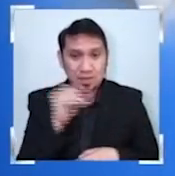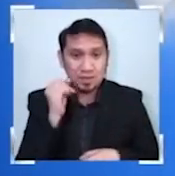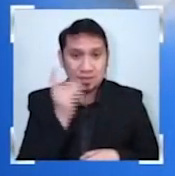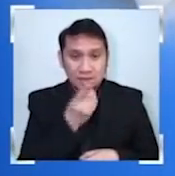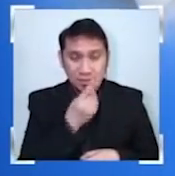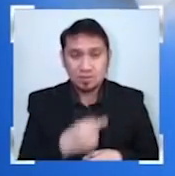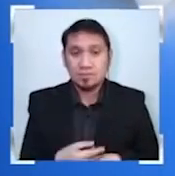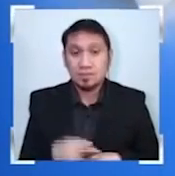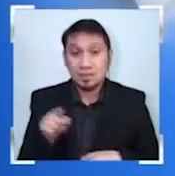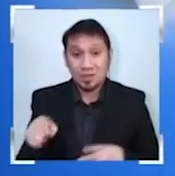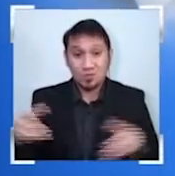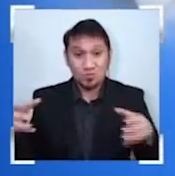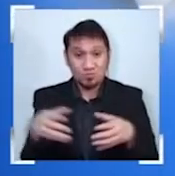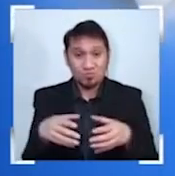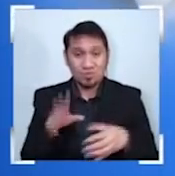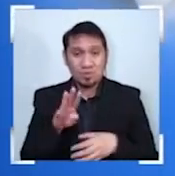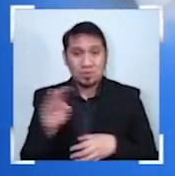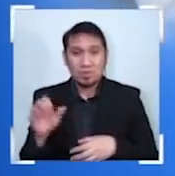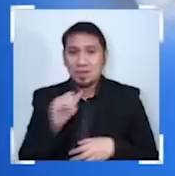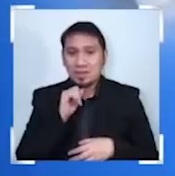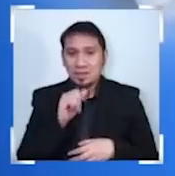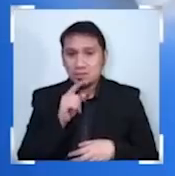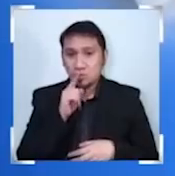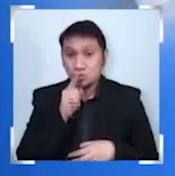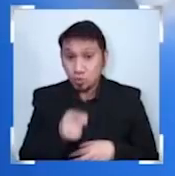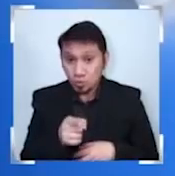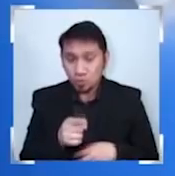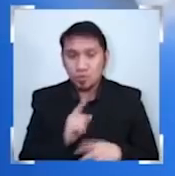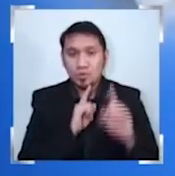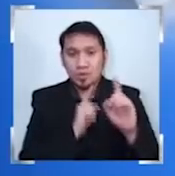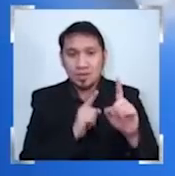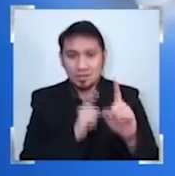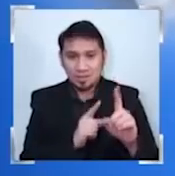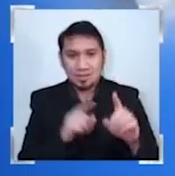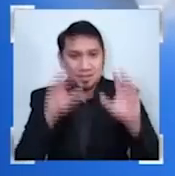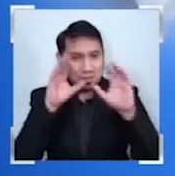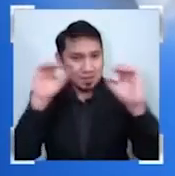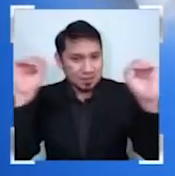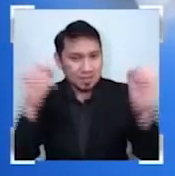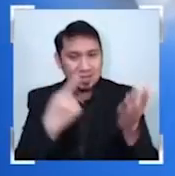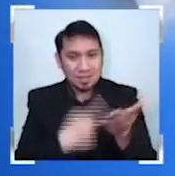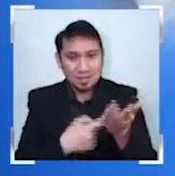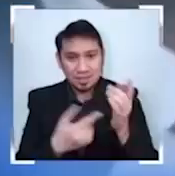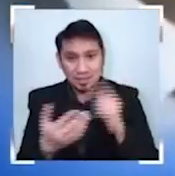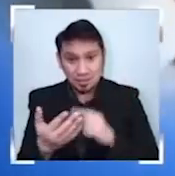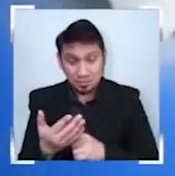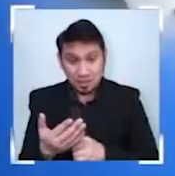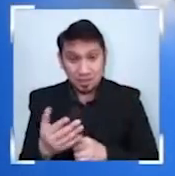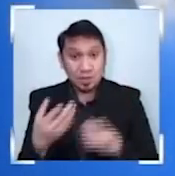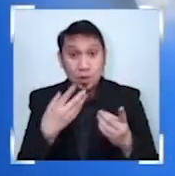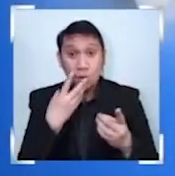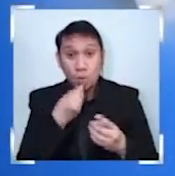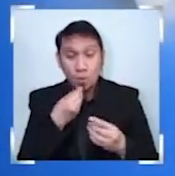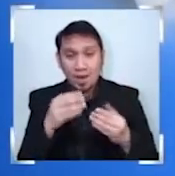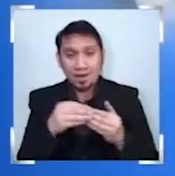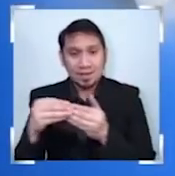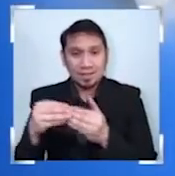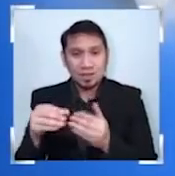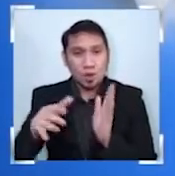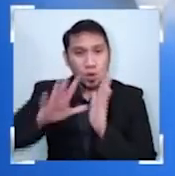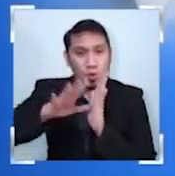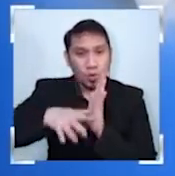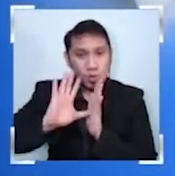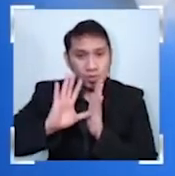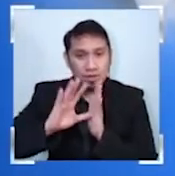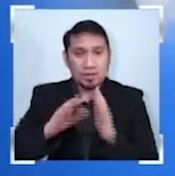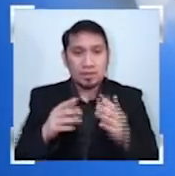Marcos na hindi pa kumpirmado ang pagdalo niya sa presidential debate na inorganisa ng COMELEC sa Marso. Depende pa rin daw sa campaign